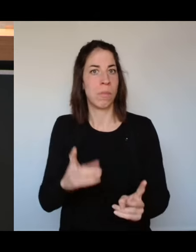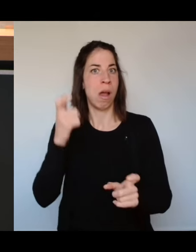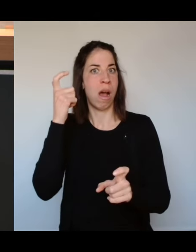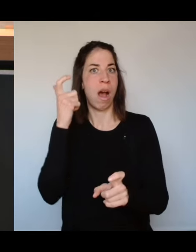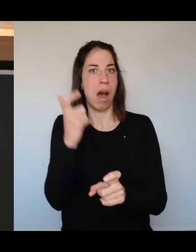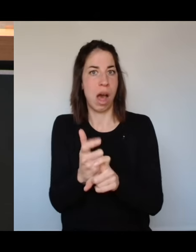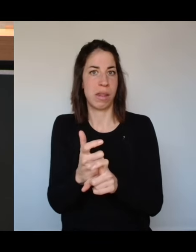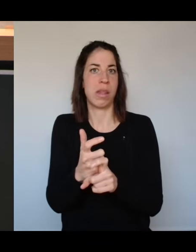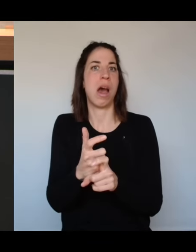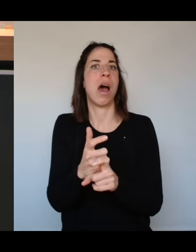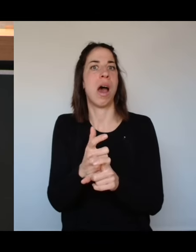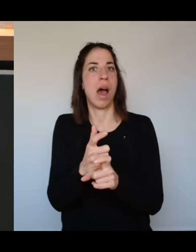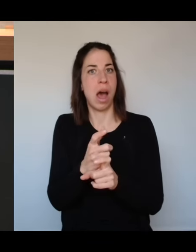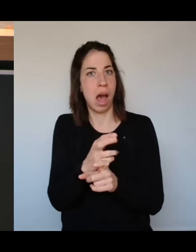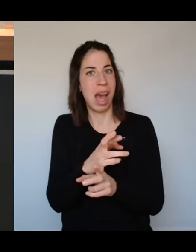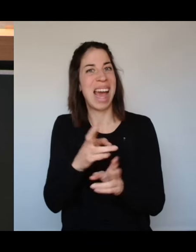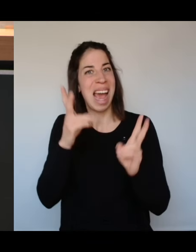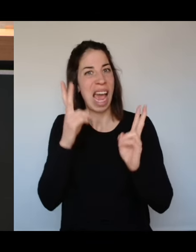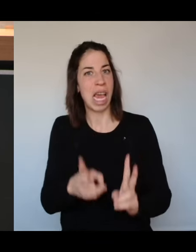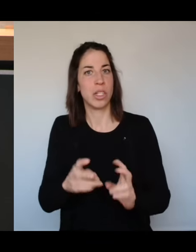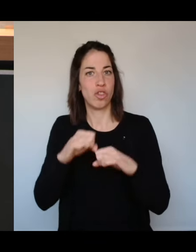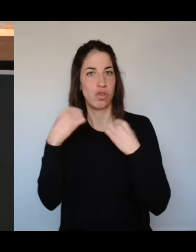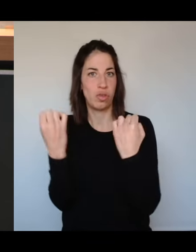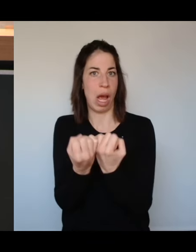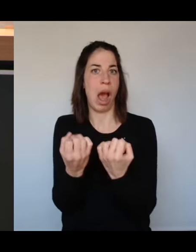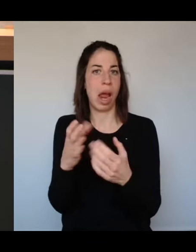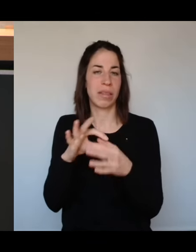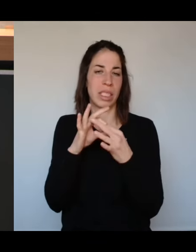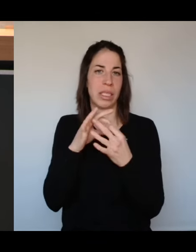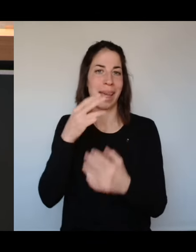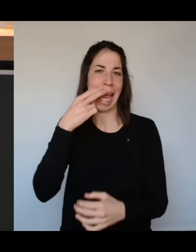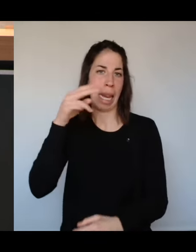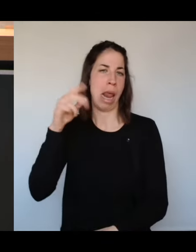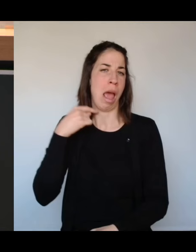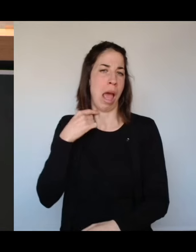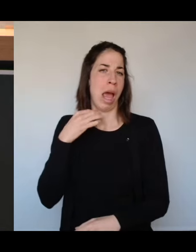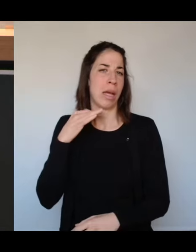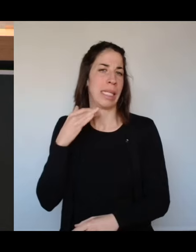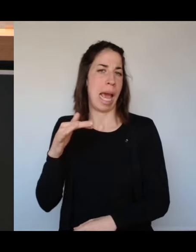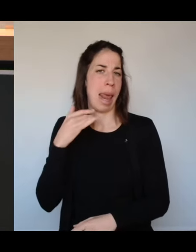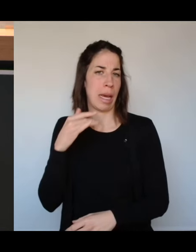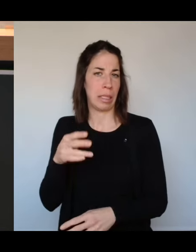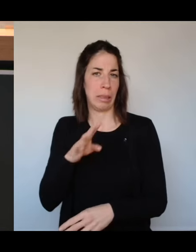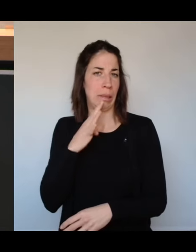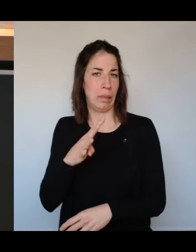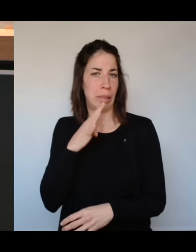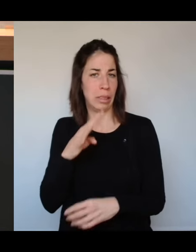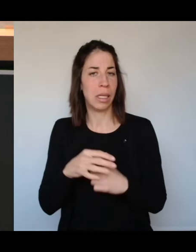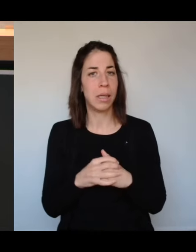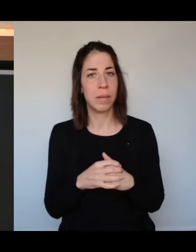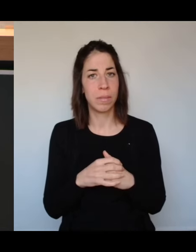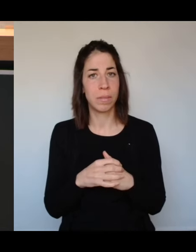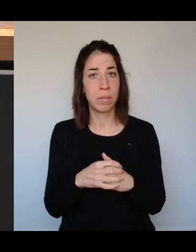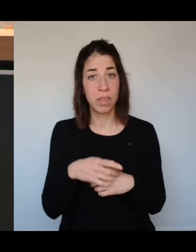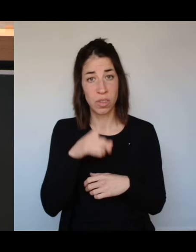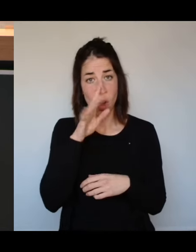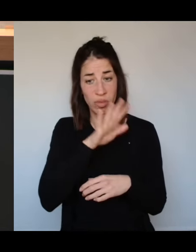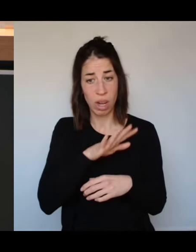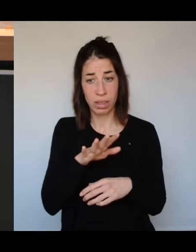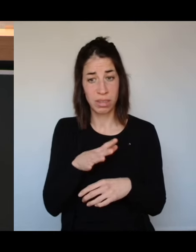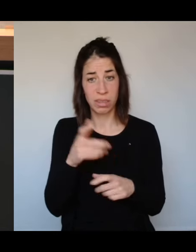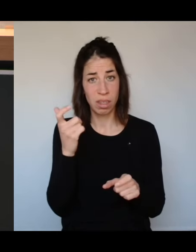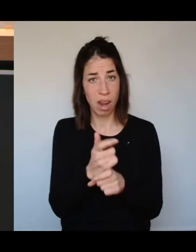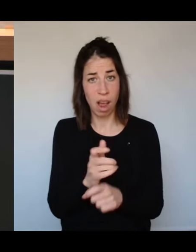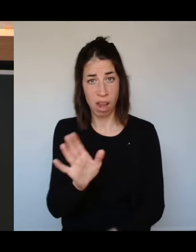sagen. Rechtsstaat ist in Deutschland nicht hart, das wissen wir doch alle. Die Justiz